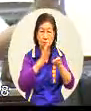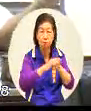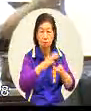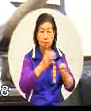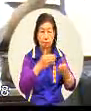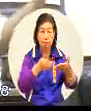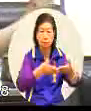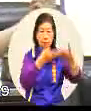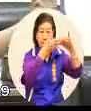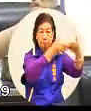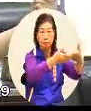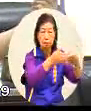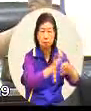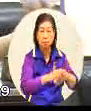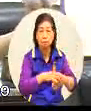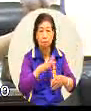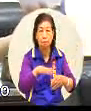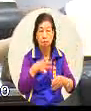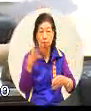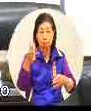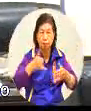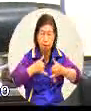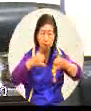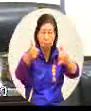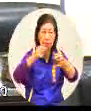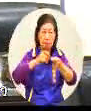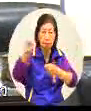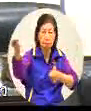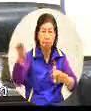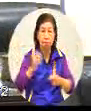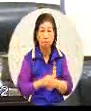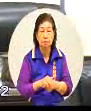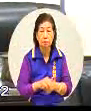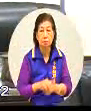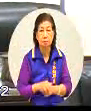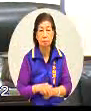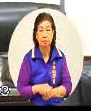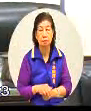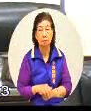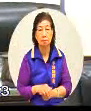音嘛，因为民众一大多一大路远来啊，吼吼，谢谢。